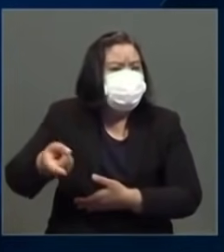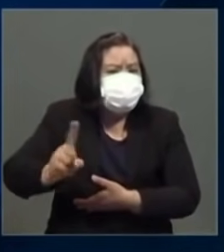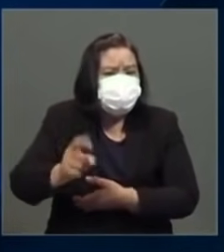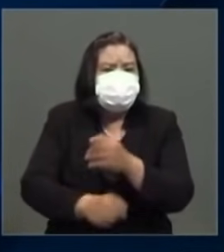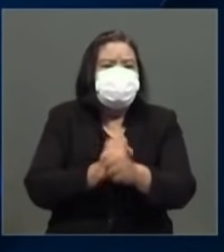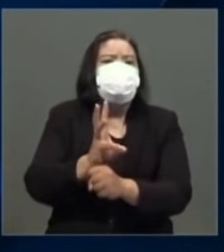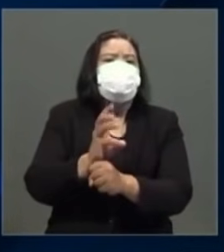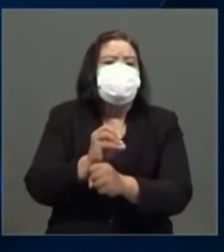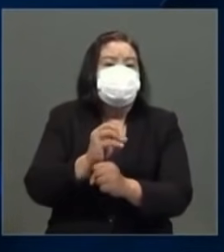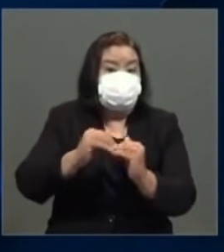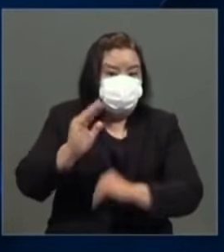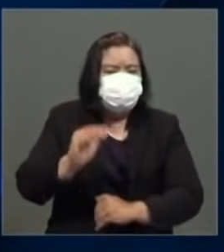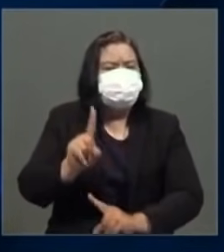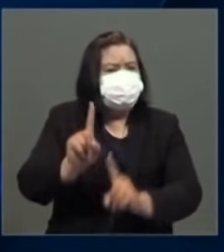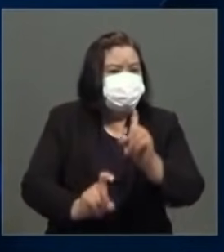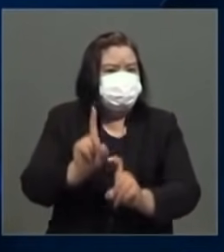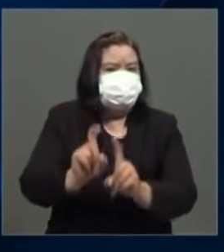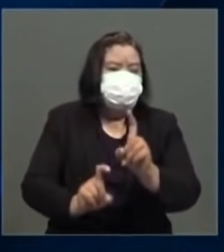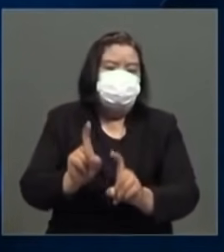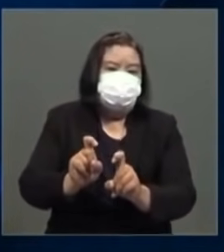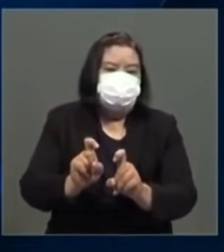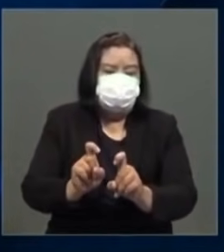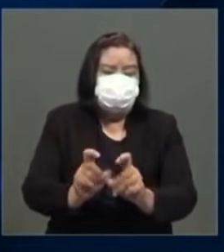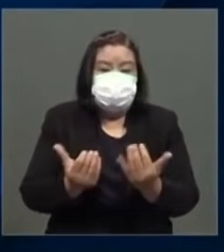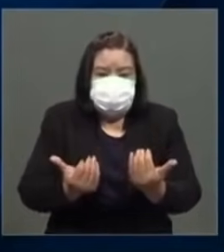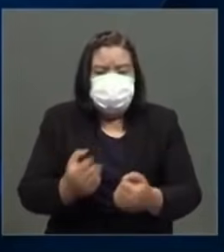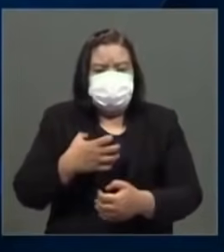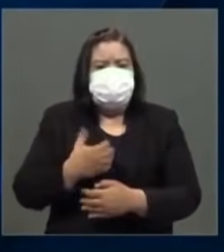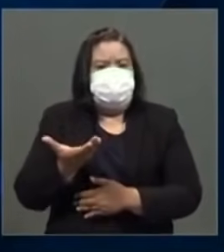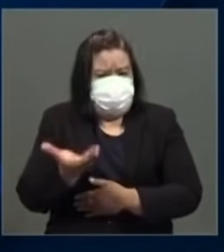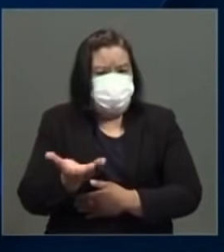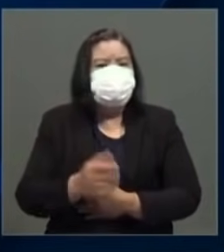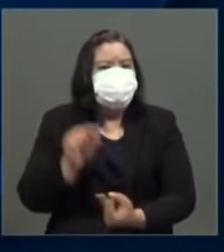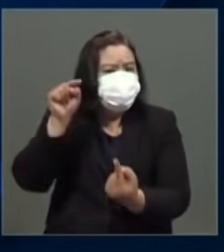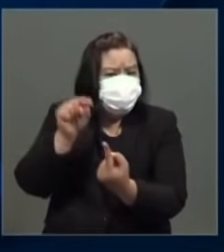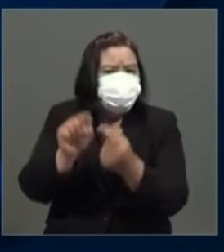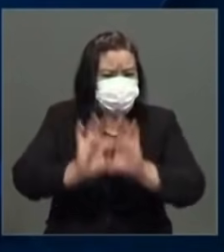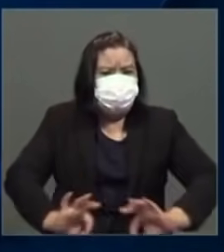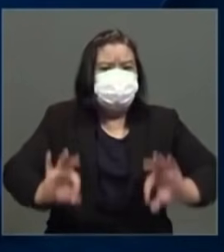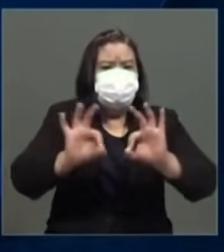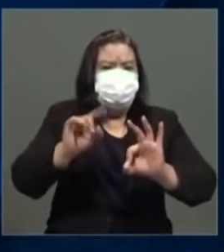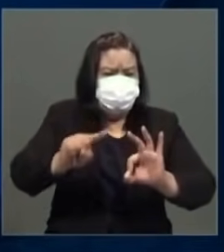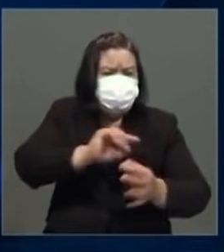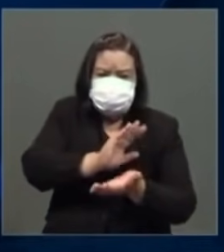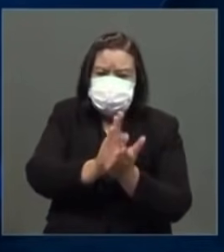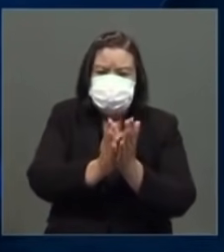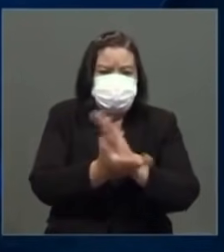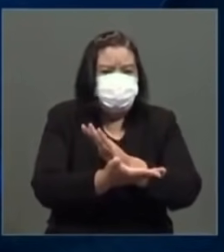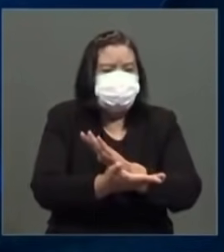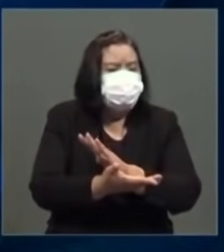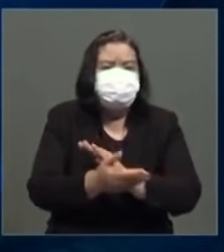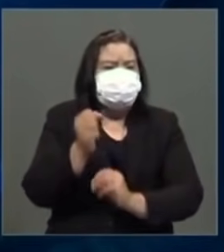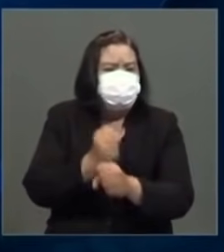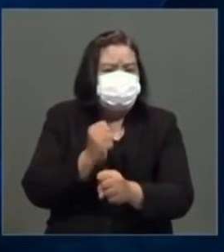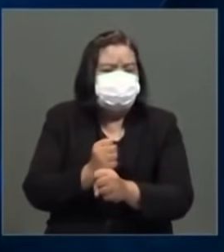ไปเสียชีวิตกันเยอะมากๆเพราะฉะนั้นกับเรียนว่านี่คือเป็นยุทธศาสตร์สำคัญที่ต้องปรับตั้งแต่เดี๋ยวนี้นะครับก็ส